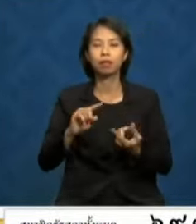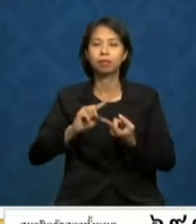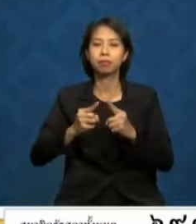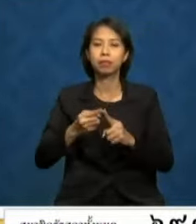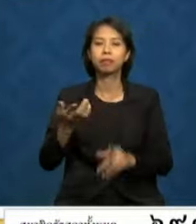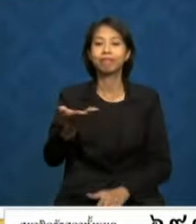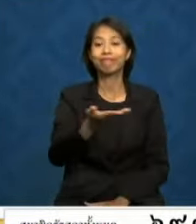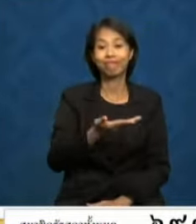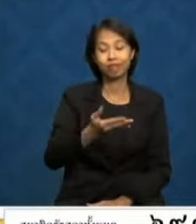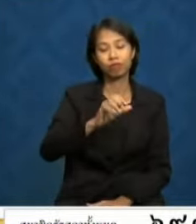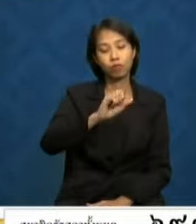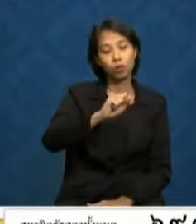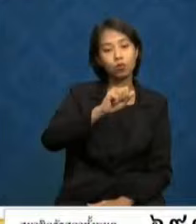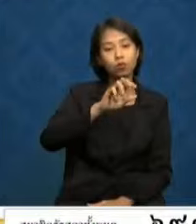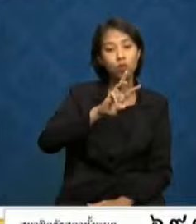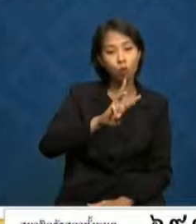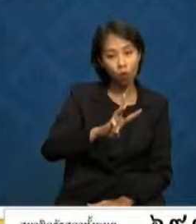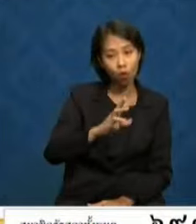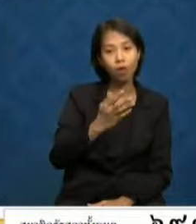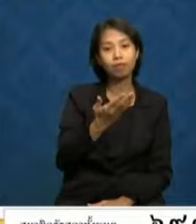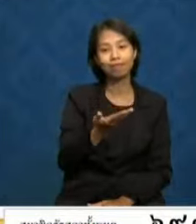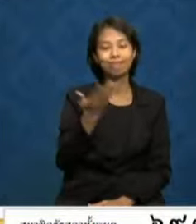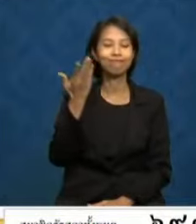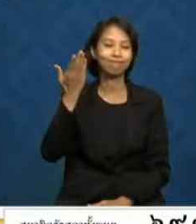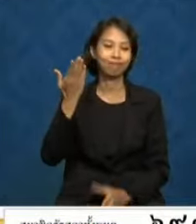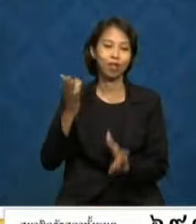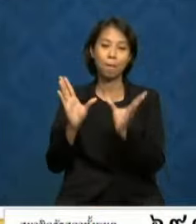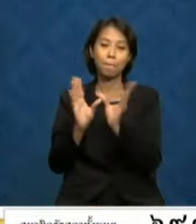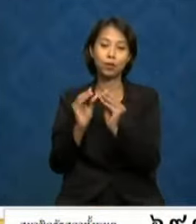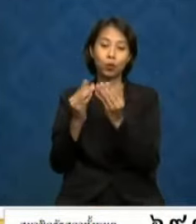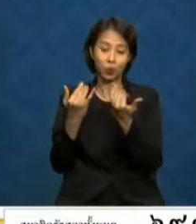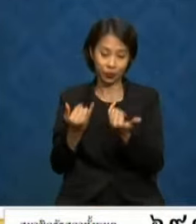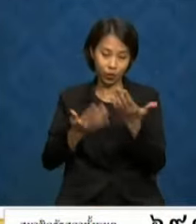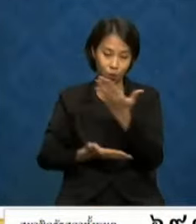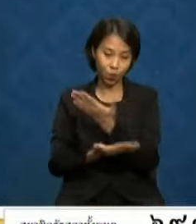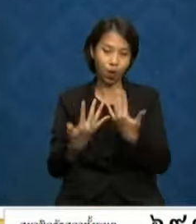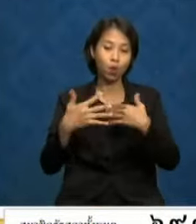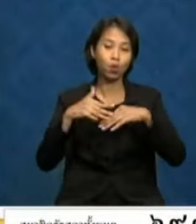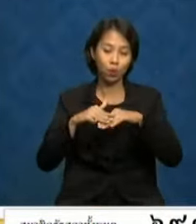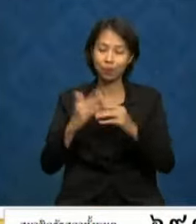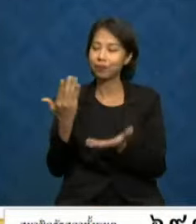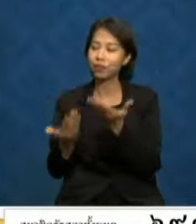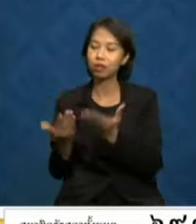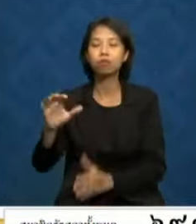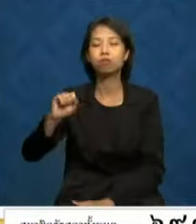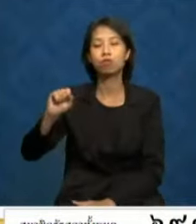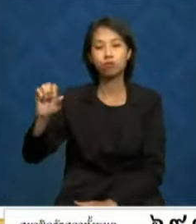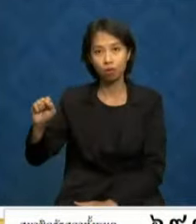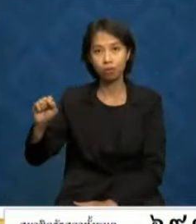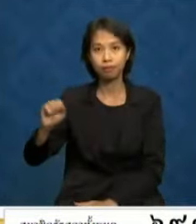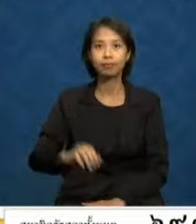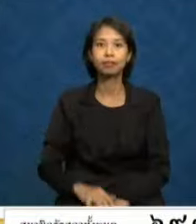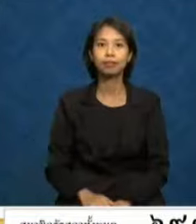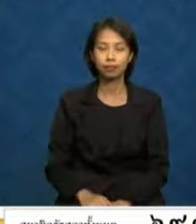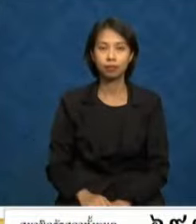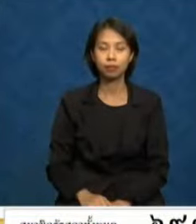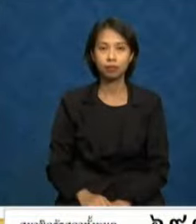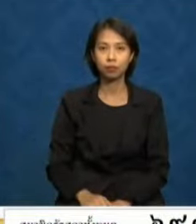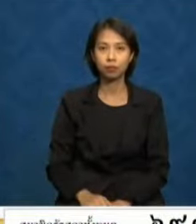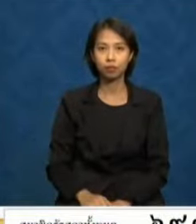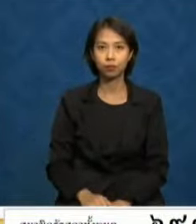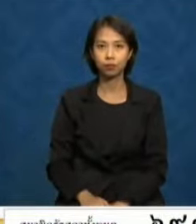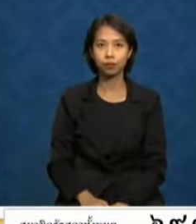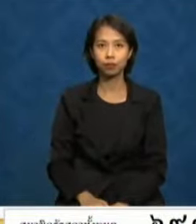เป็นท่านสว.ซึ่งมีโอกาสได้ประชุมร่วมกับท่านในครั้งนี้และท่านสมาชิกสภาผู้แทนราษฎรเนี่ยท่านประธานที่เคาร